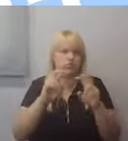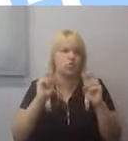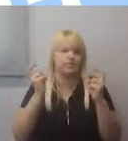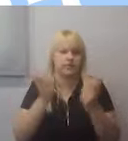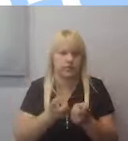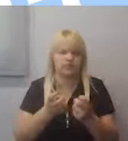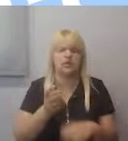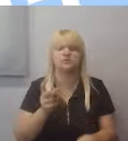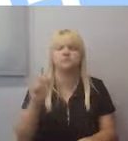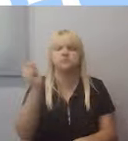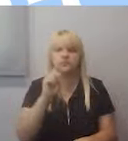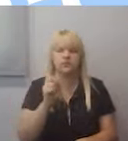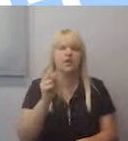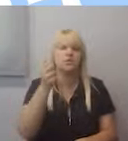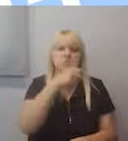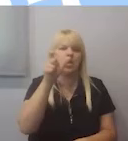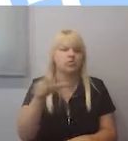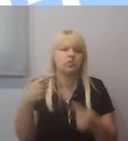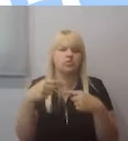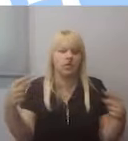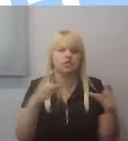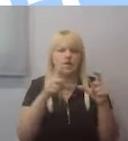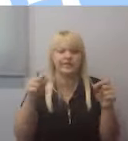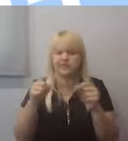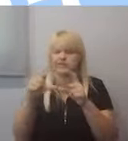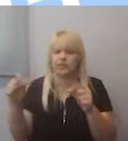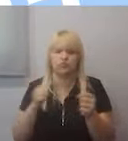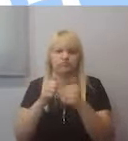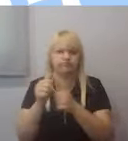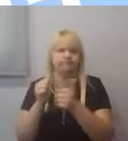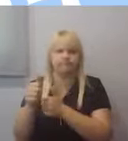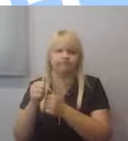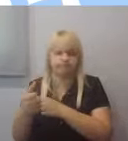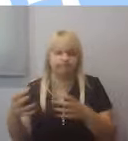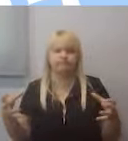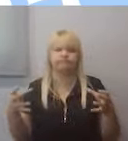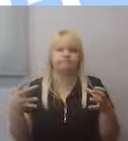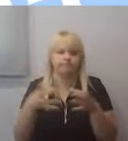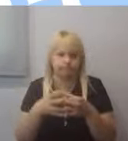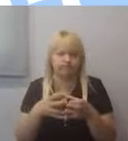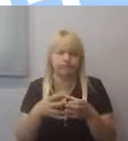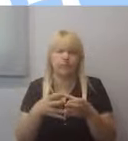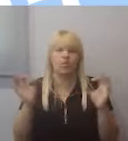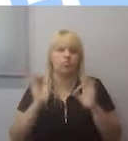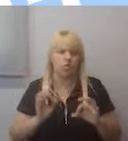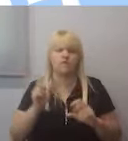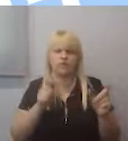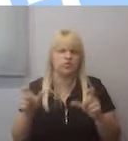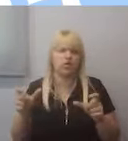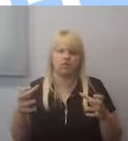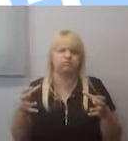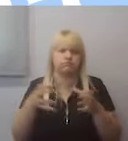personas no dažādām institūcijām no dažādu nozaru profesionālo iesaisti lai